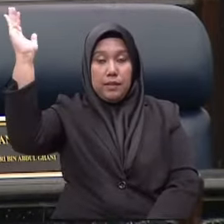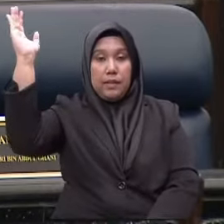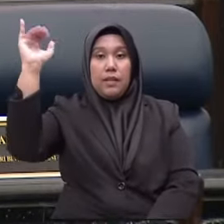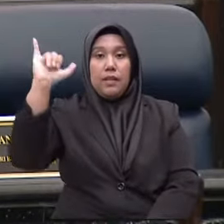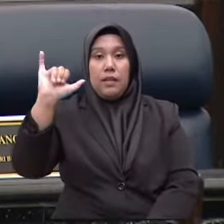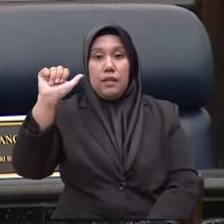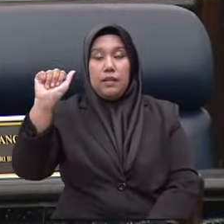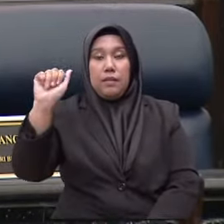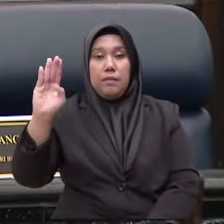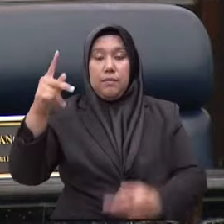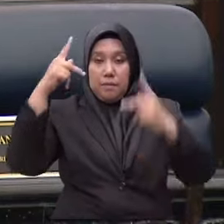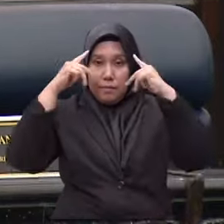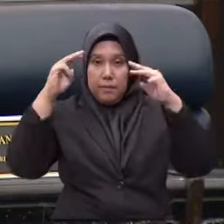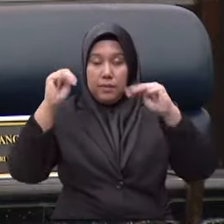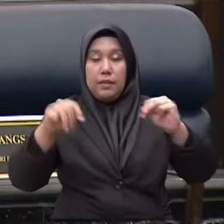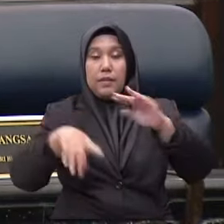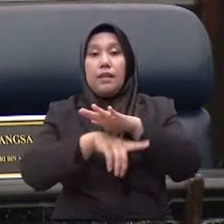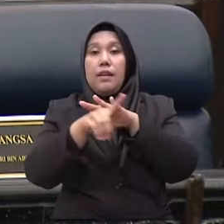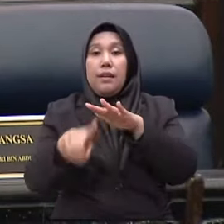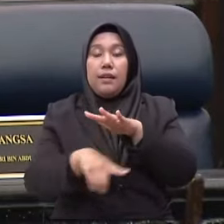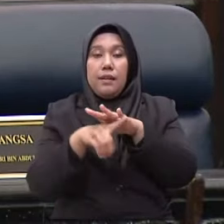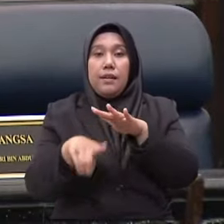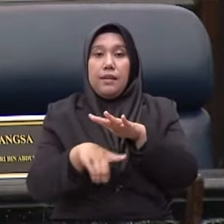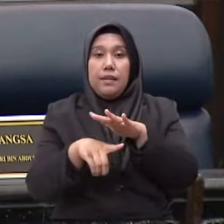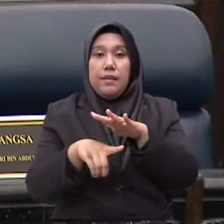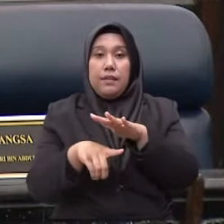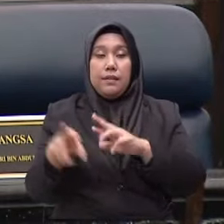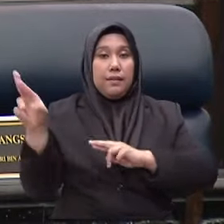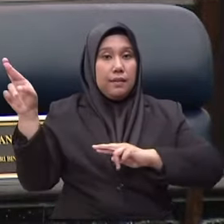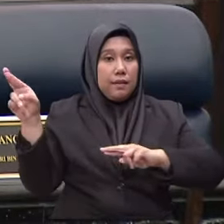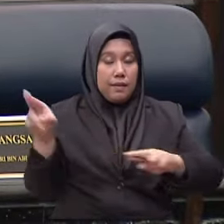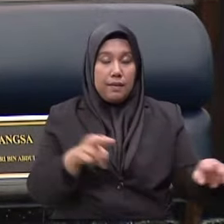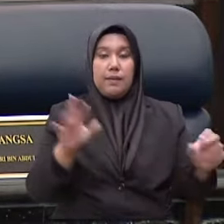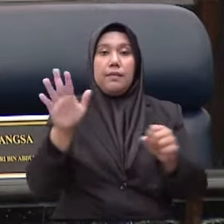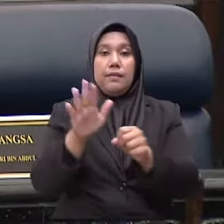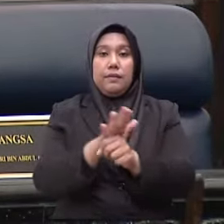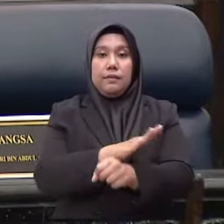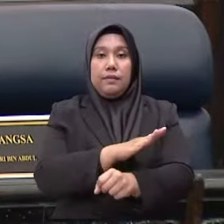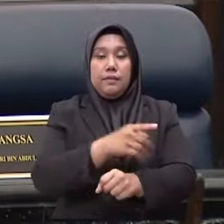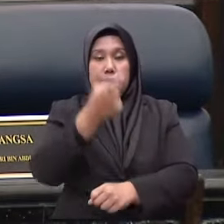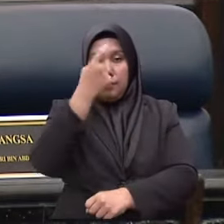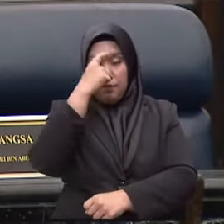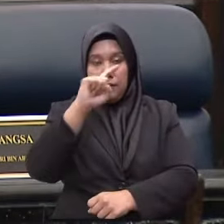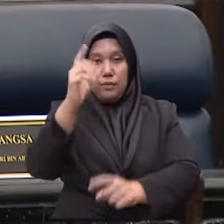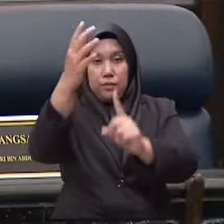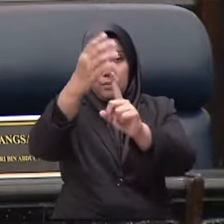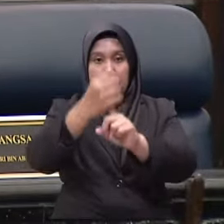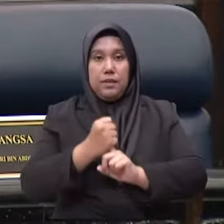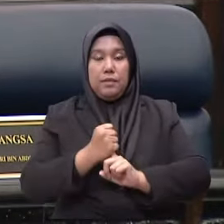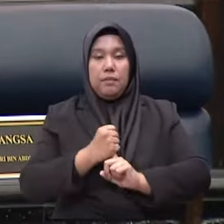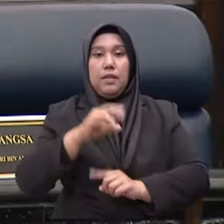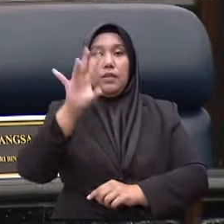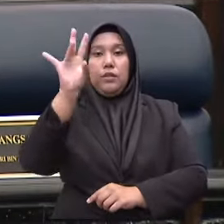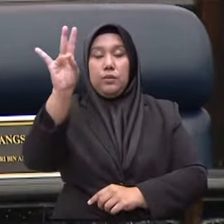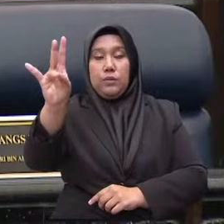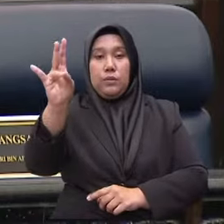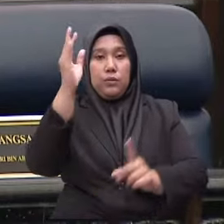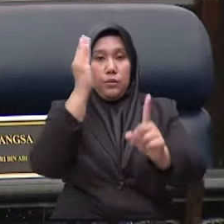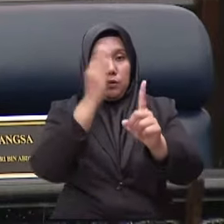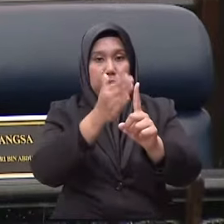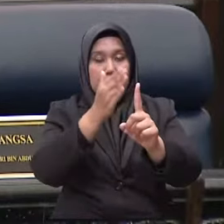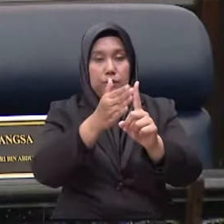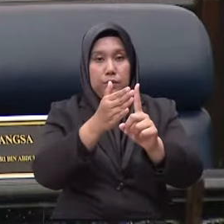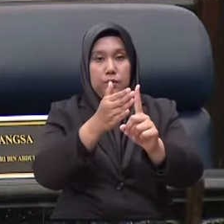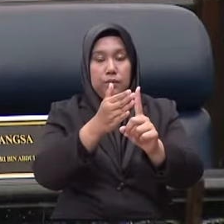Menteri secara dasarnya merupakan satu rancangan yang lengkap untuk mencapai tujuh sasaran Hala